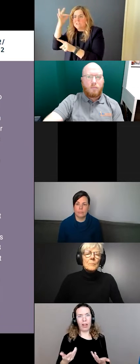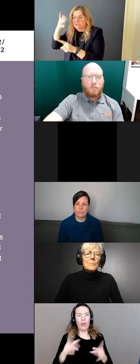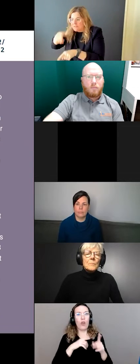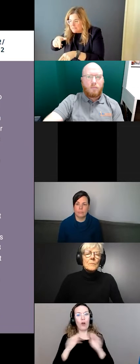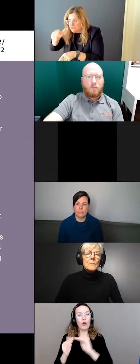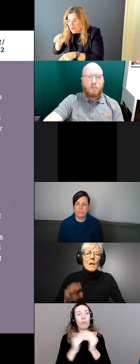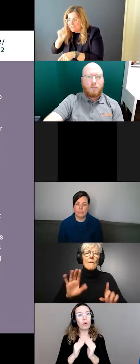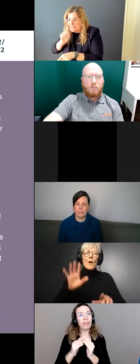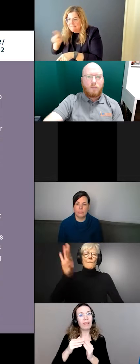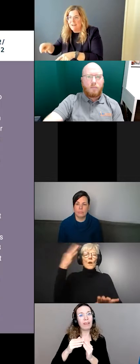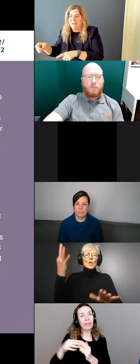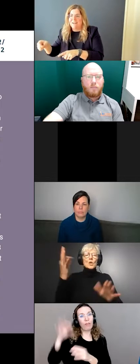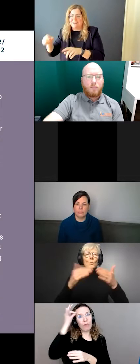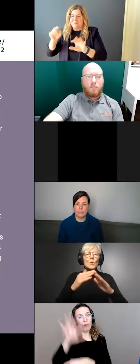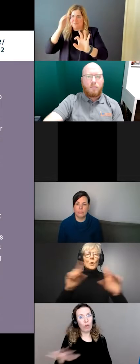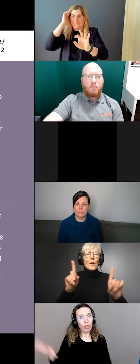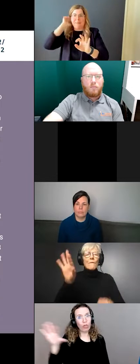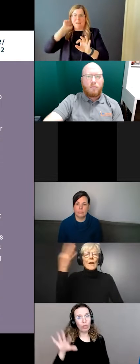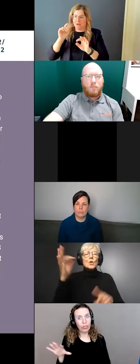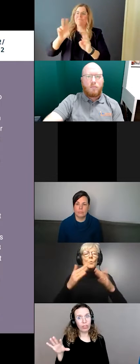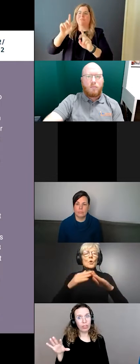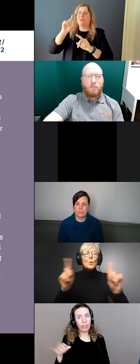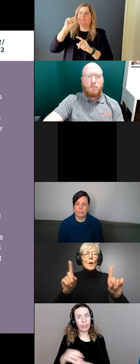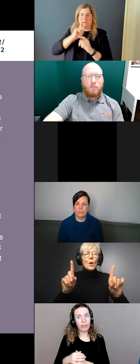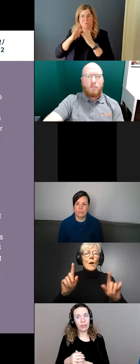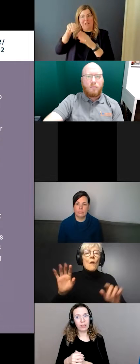qu'il y a une communauté française